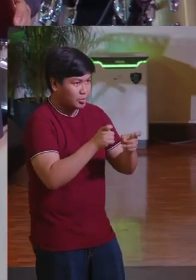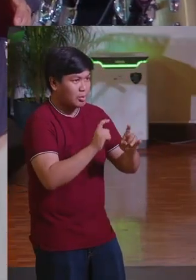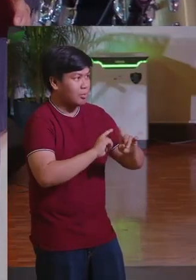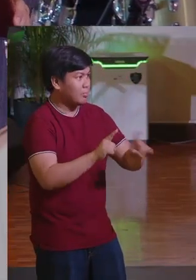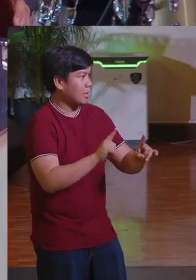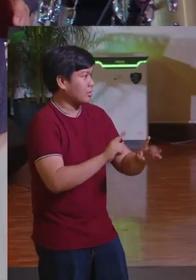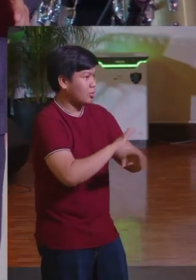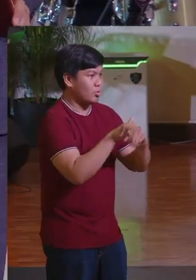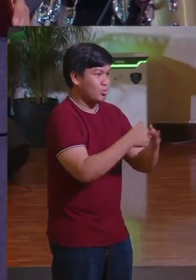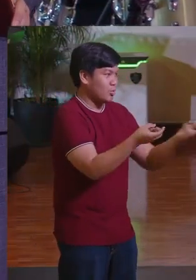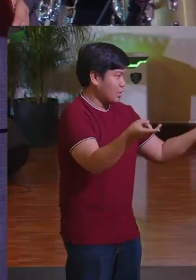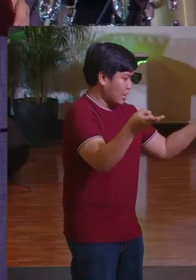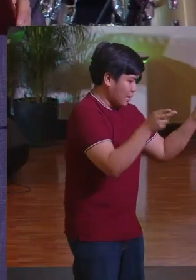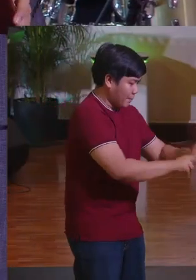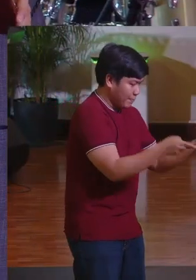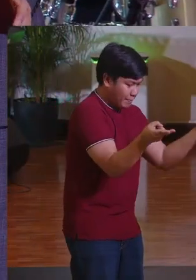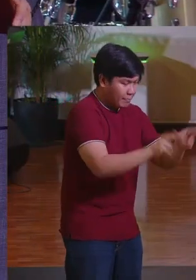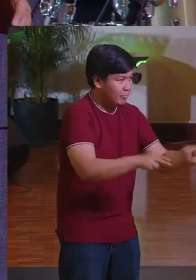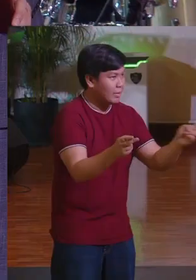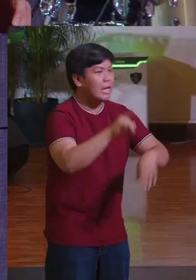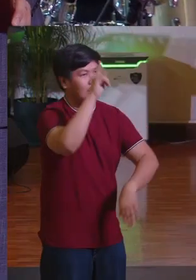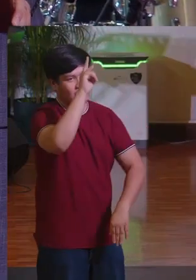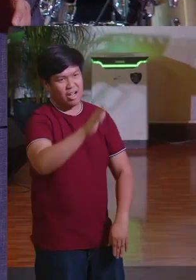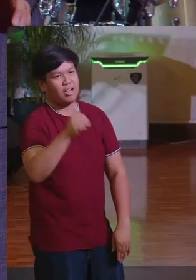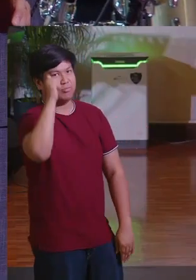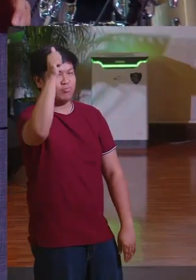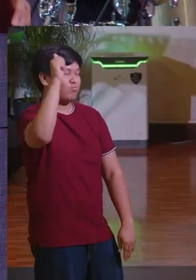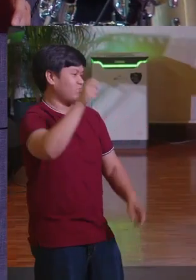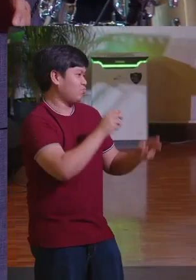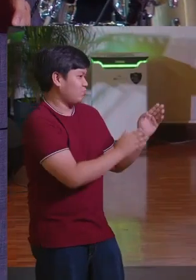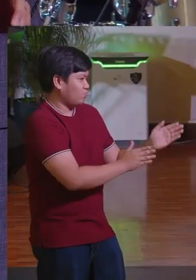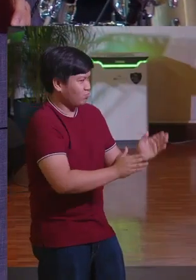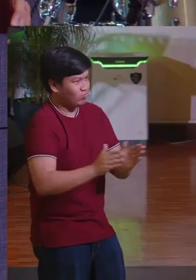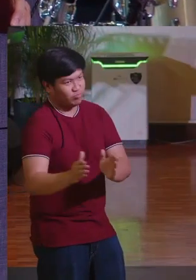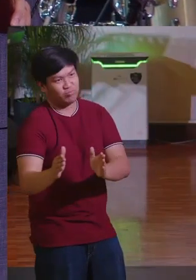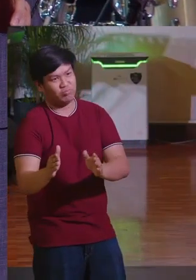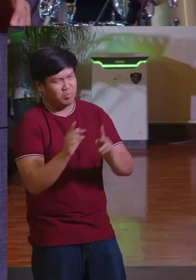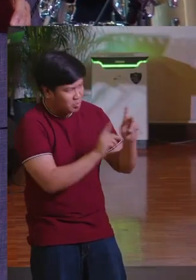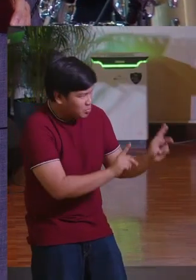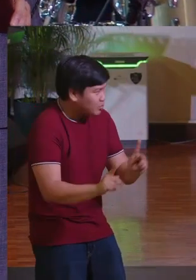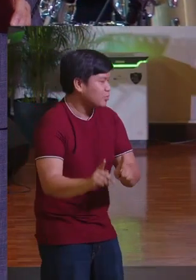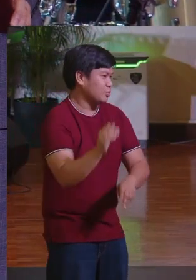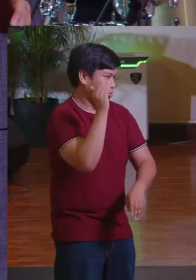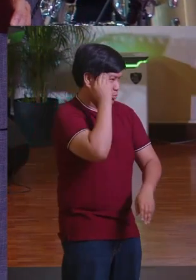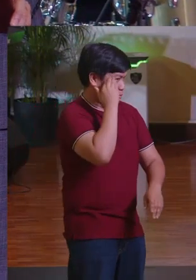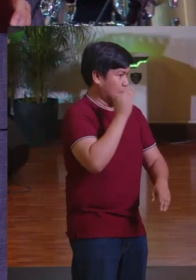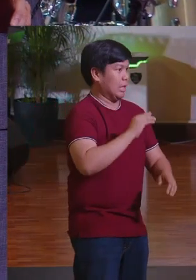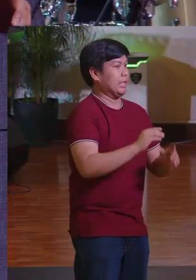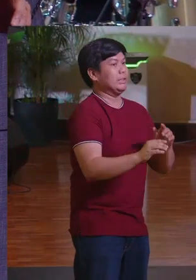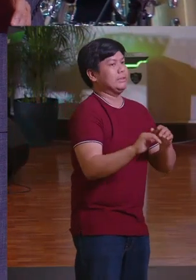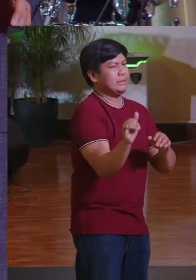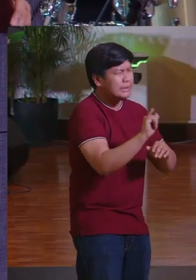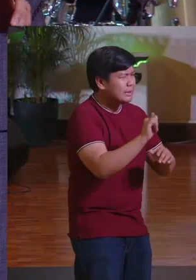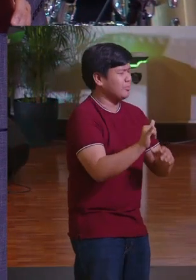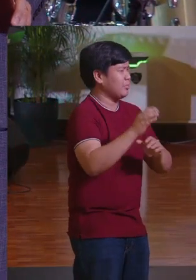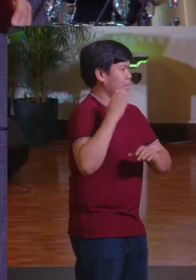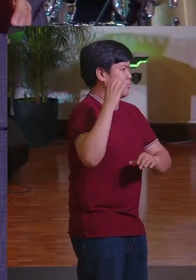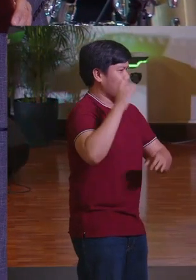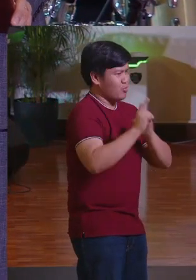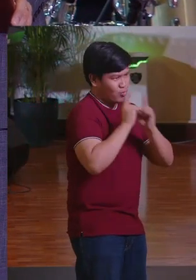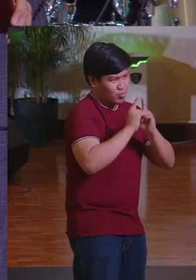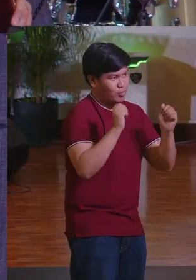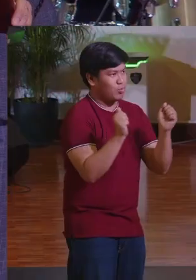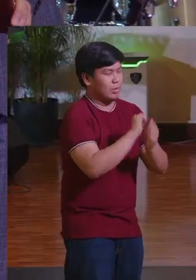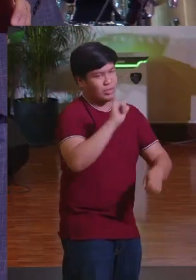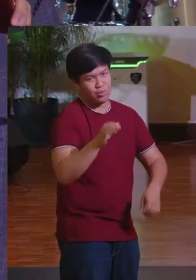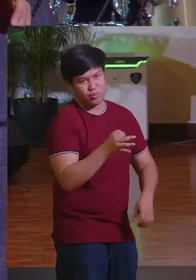yung komprontasyon na ginawa po ng kapitan at ni Jonah, ng mga tripulante